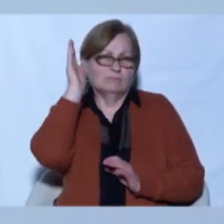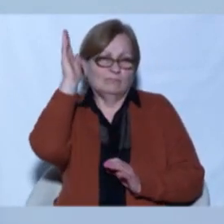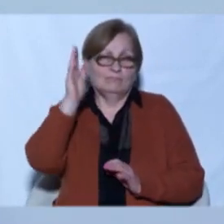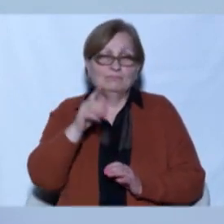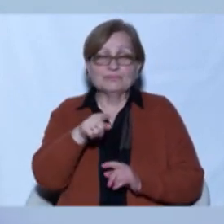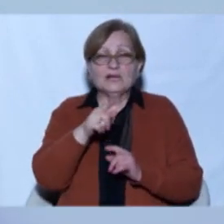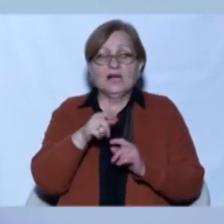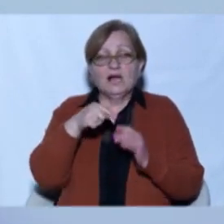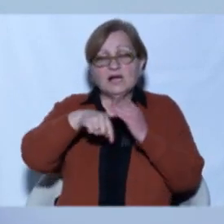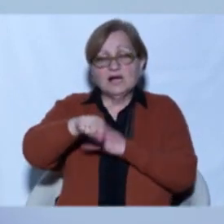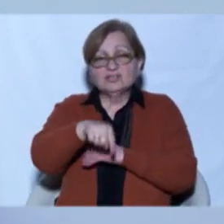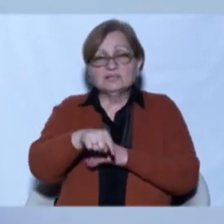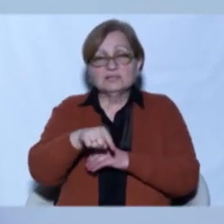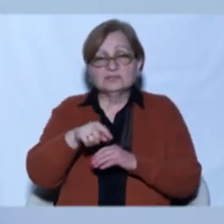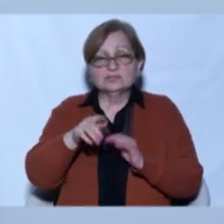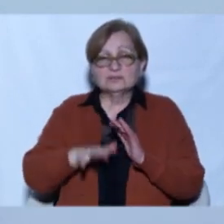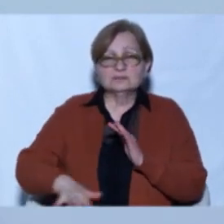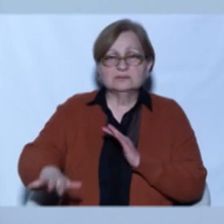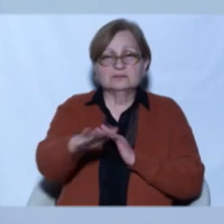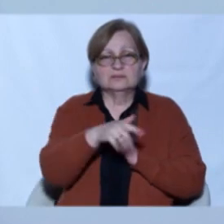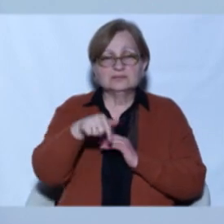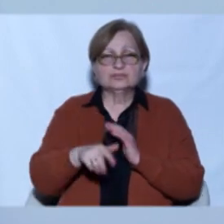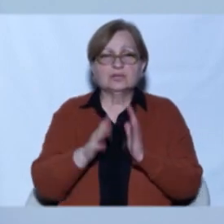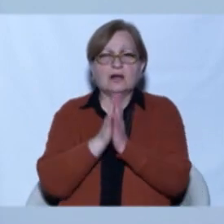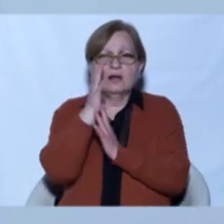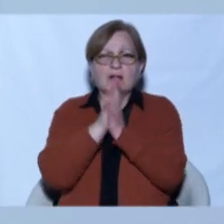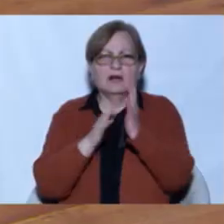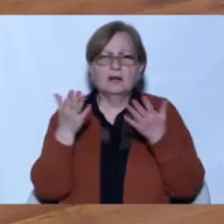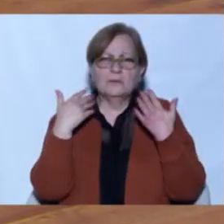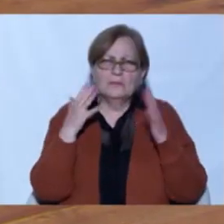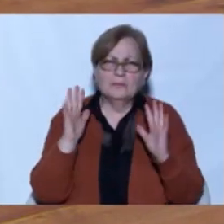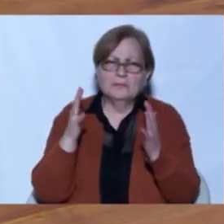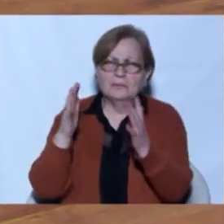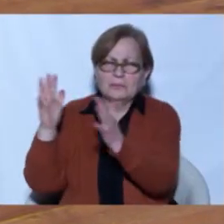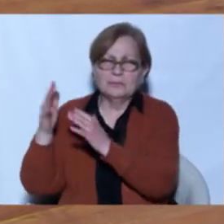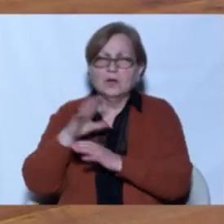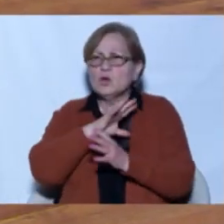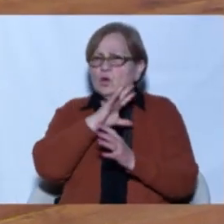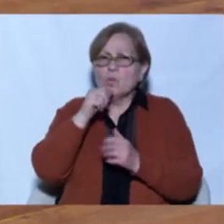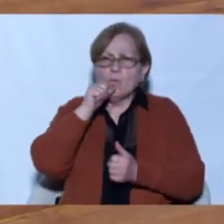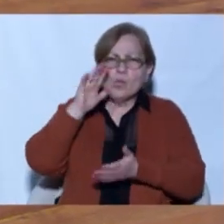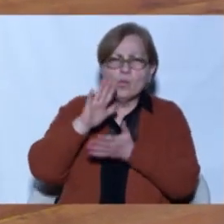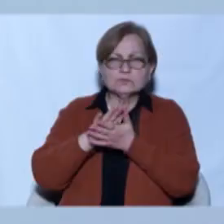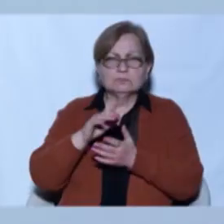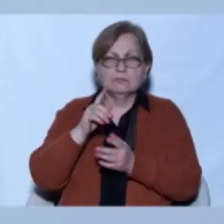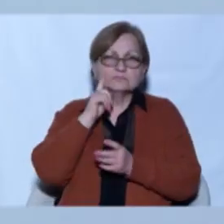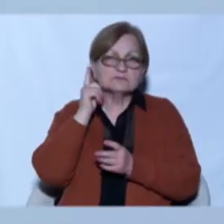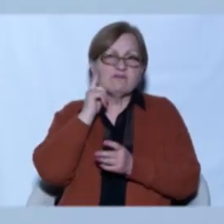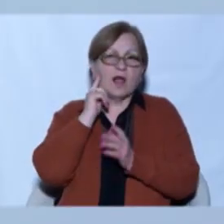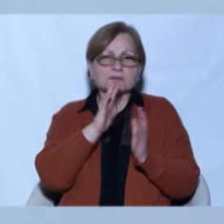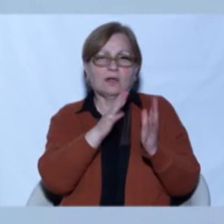წალკოტი ბაზალეთის ტბის ძირას იყო მწვანე და არ, აი ზუსტად ამ